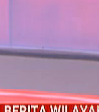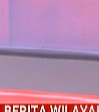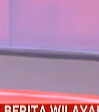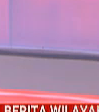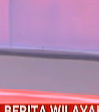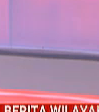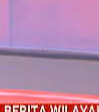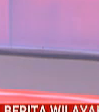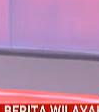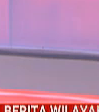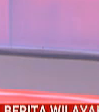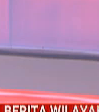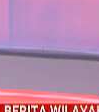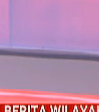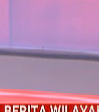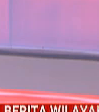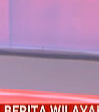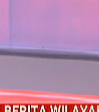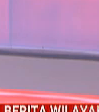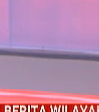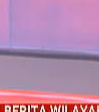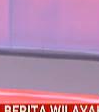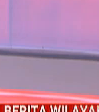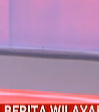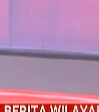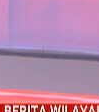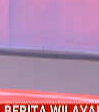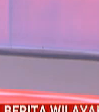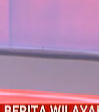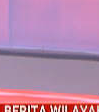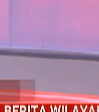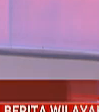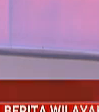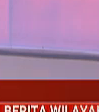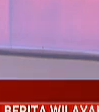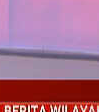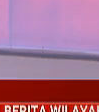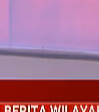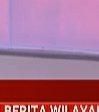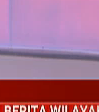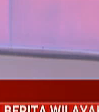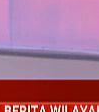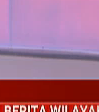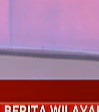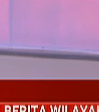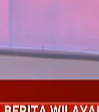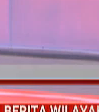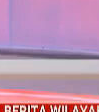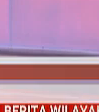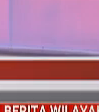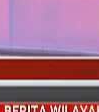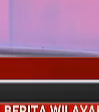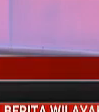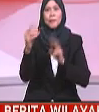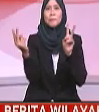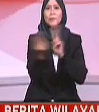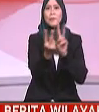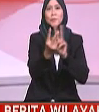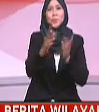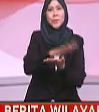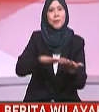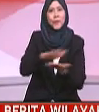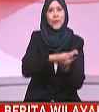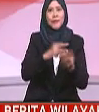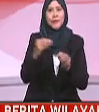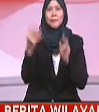Poland 2021 yang berlangsung di Gizno semalam. Masing-masing menerusi acara persorangan lelaki, bergu campuran